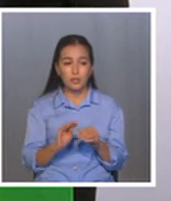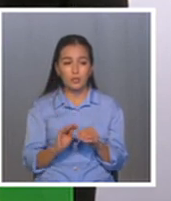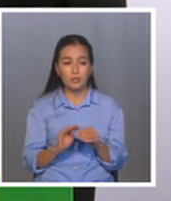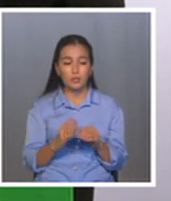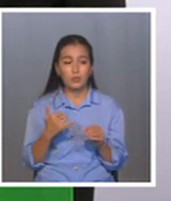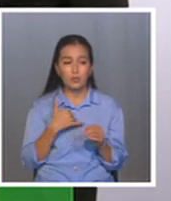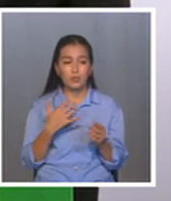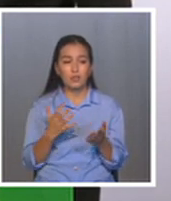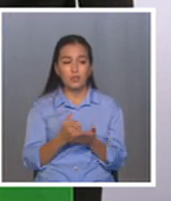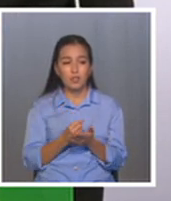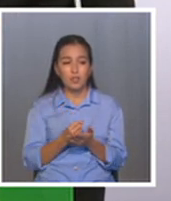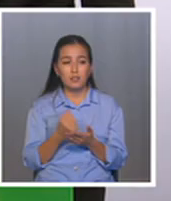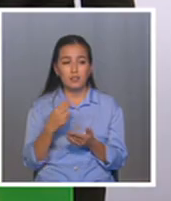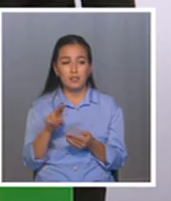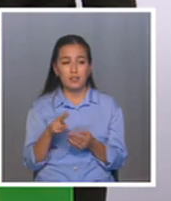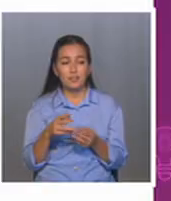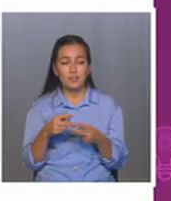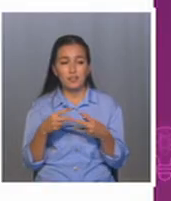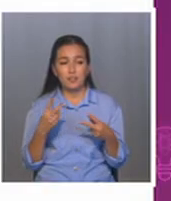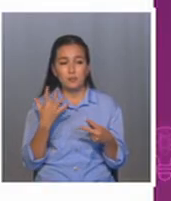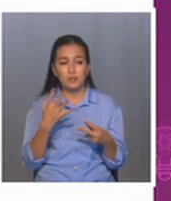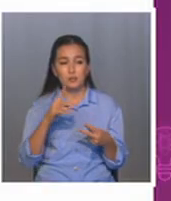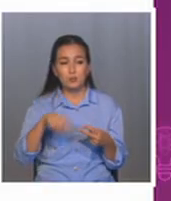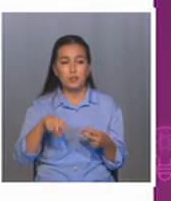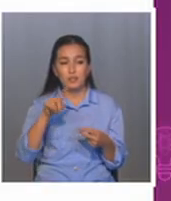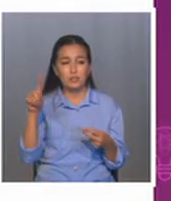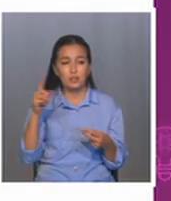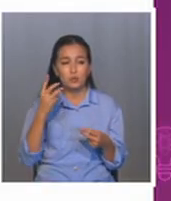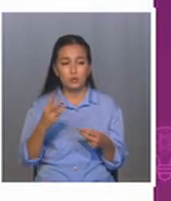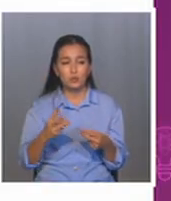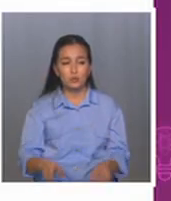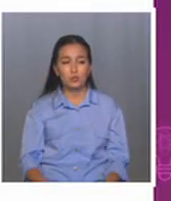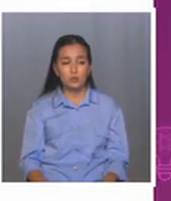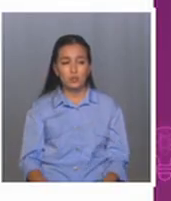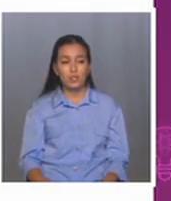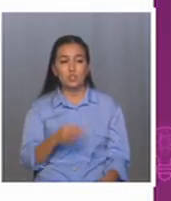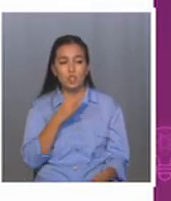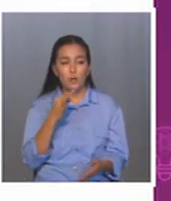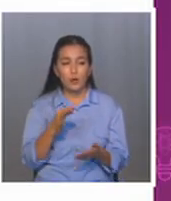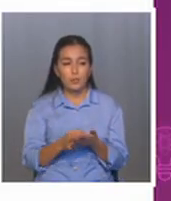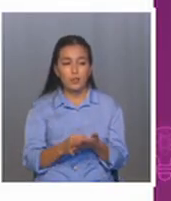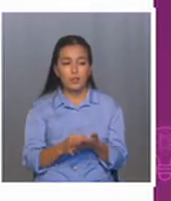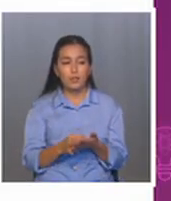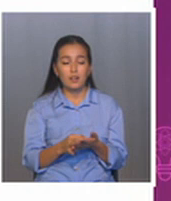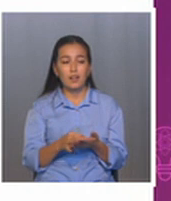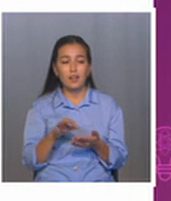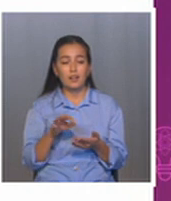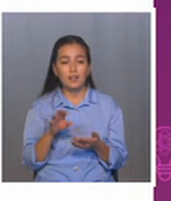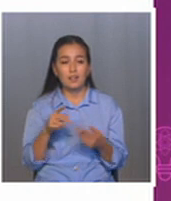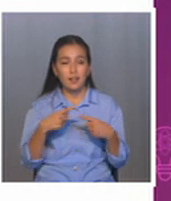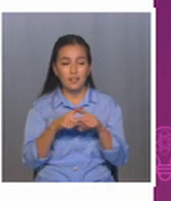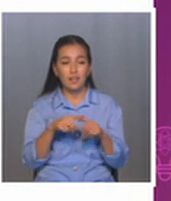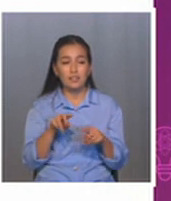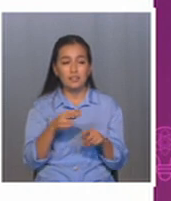кезде D тең 5 түбірасты 3. Есептің жауабы диагоналі 5